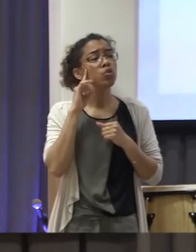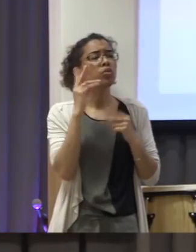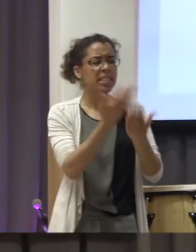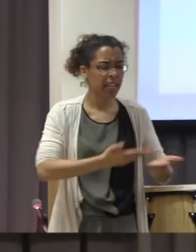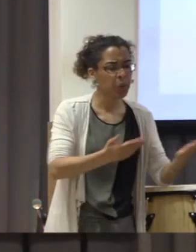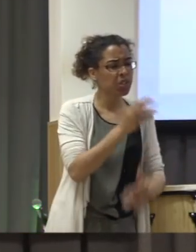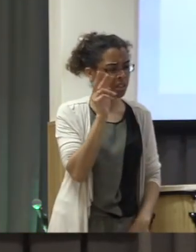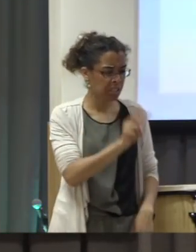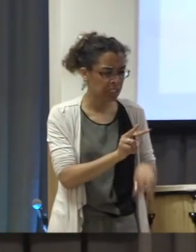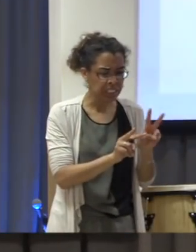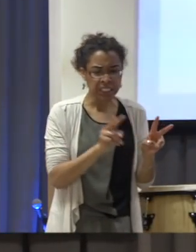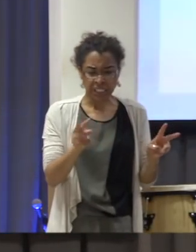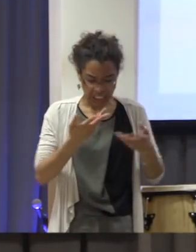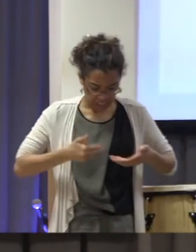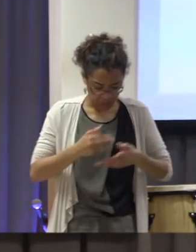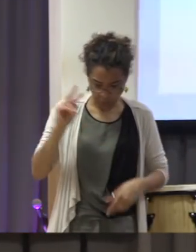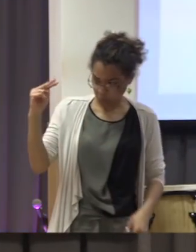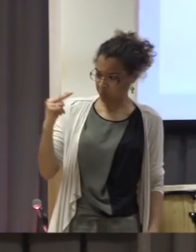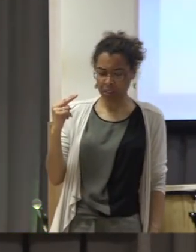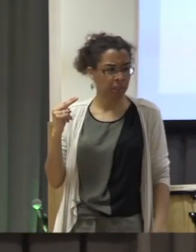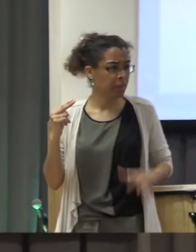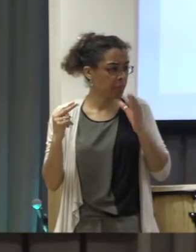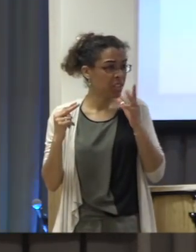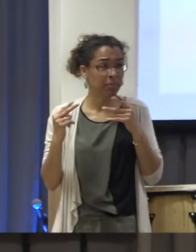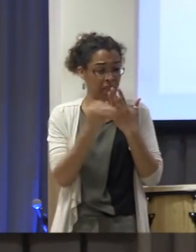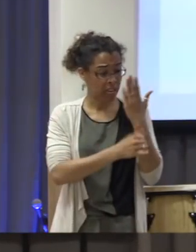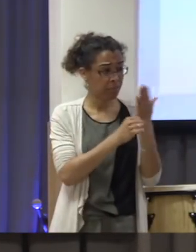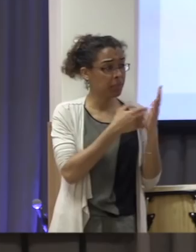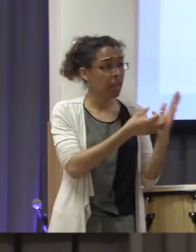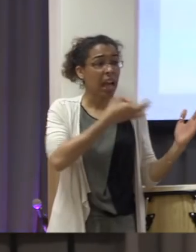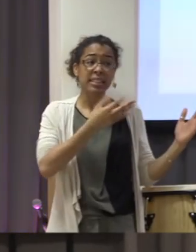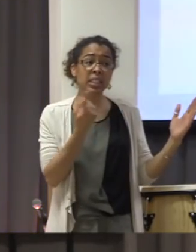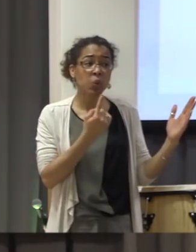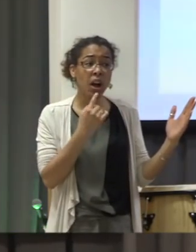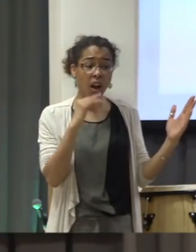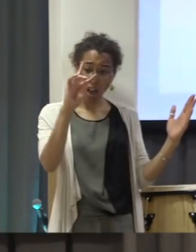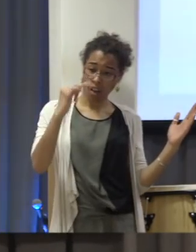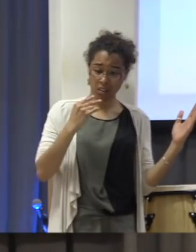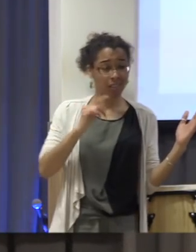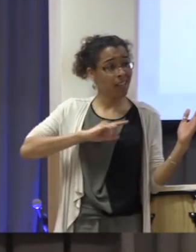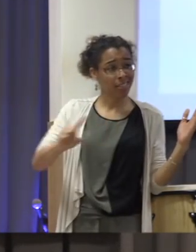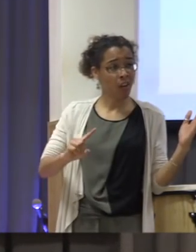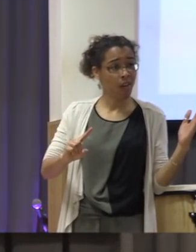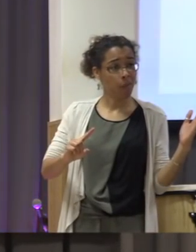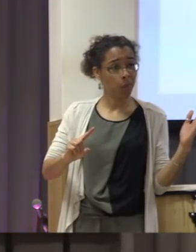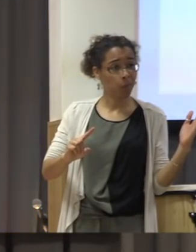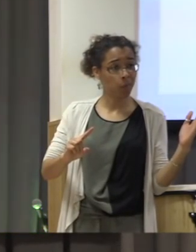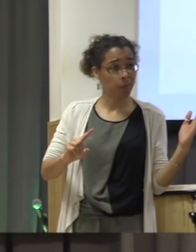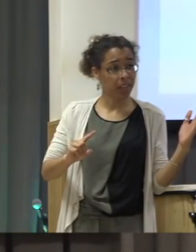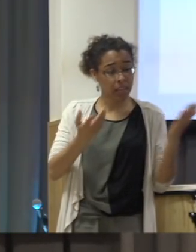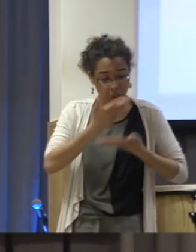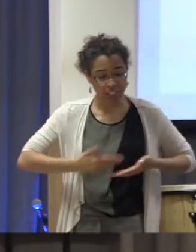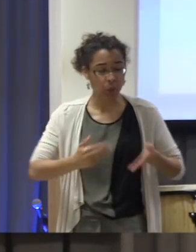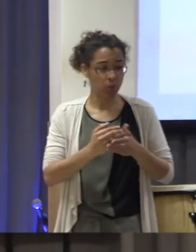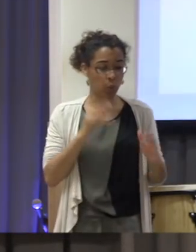circonstances de ce que nous vivons. Mais la Bible dit ne regardez pas. Ce n'est pas la Bible qui dit, mais je vous dis que ne regardez pas aux